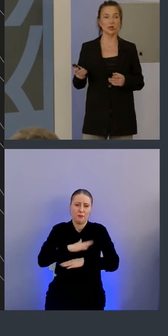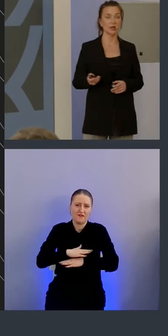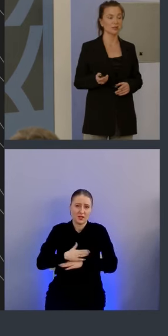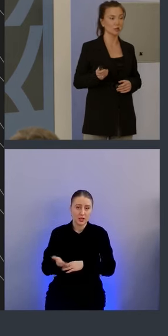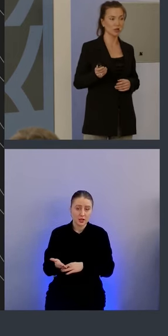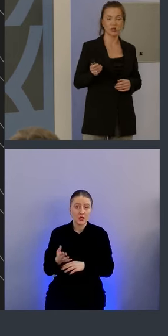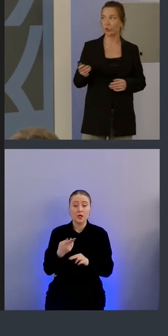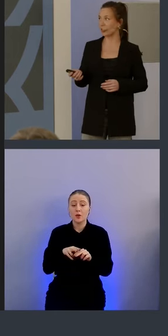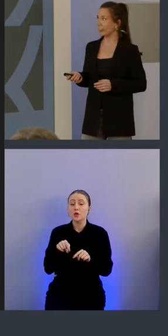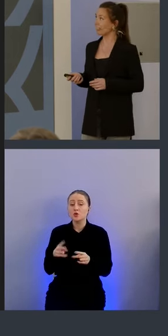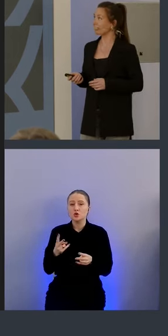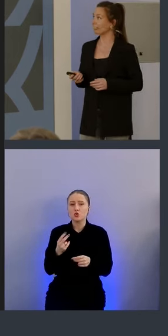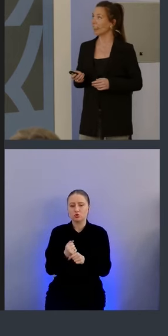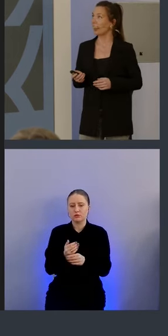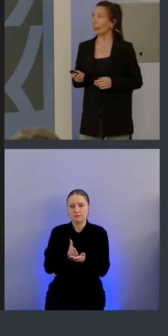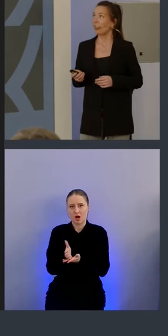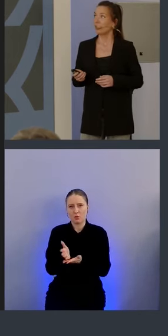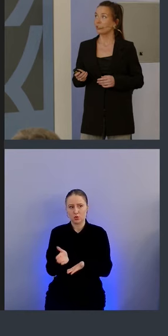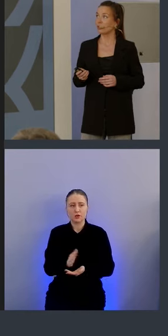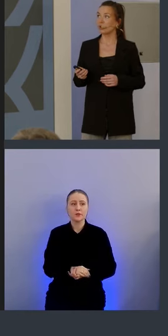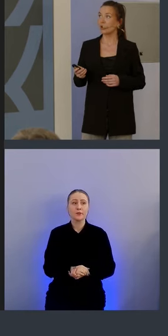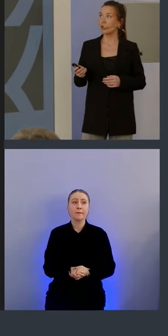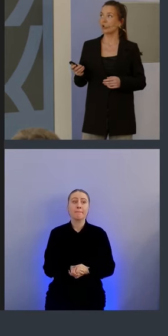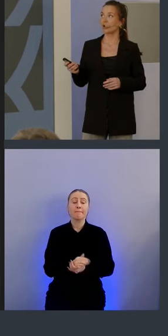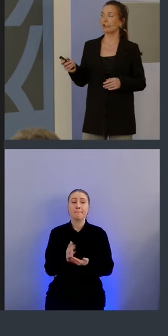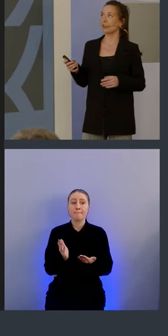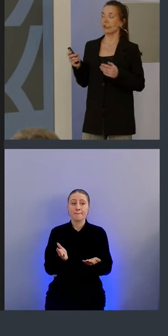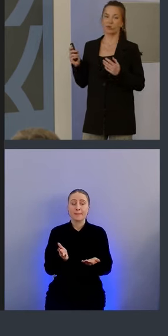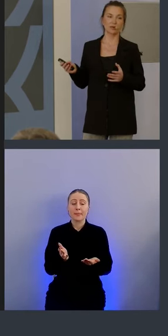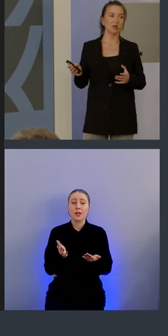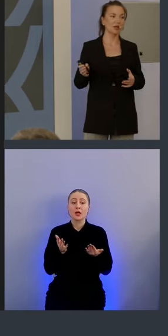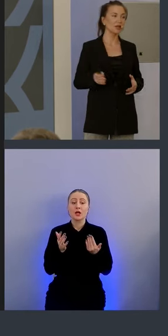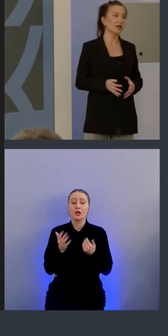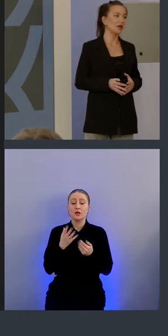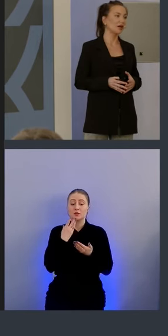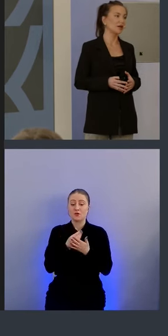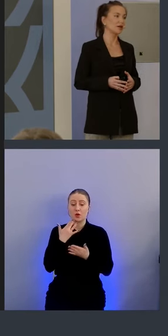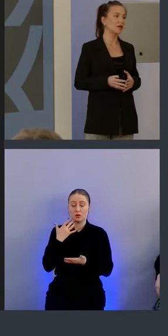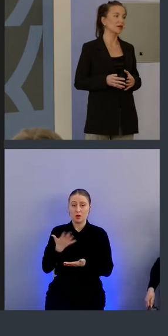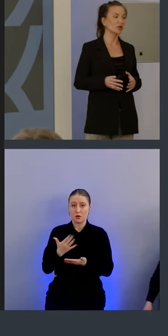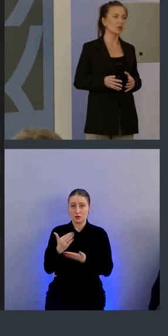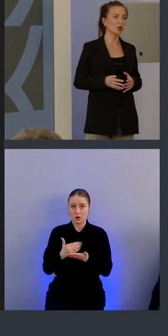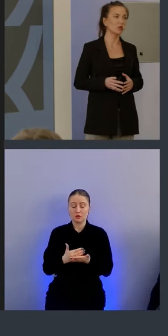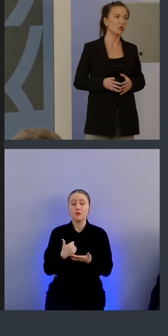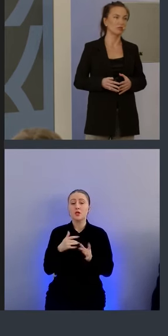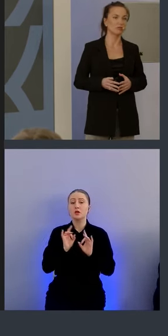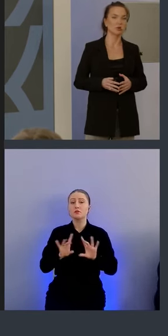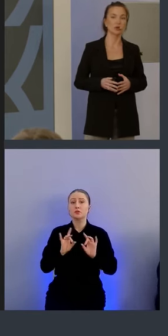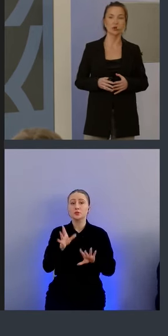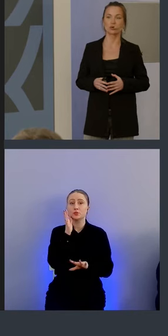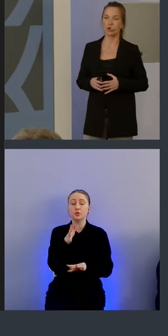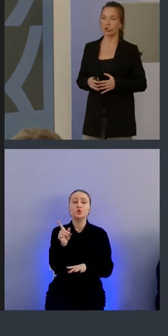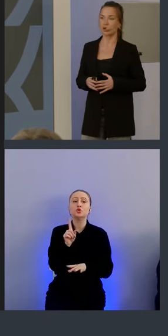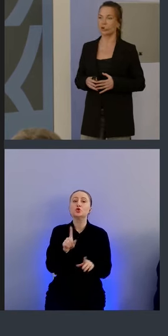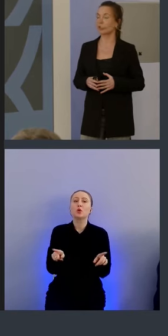поэтому здесь нужно работать. Ну и в рамках своего доклада я расскажу о том,